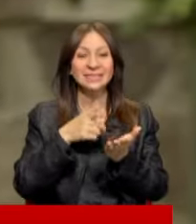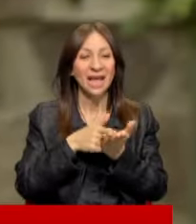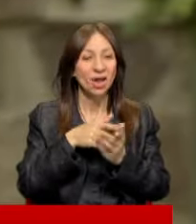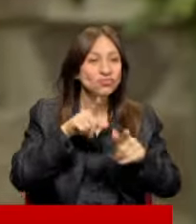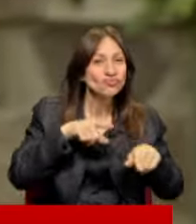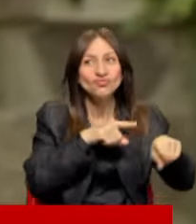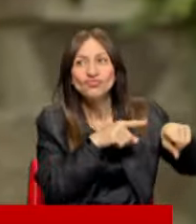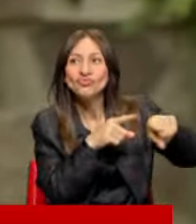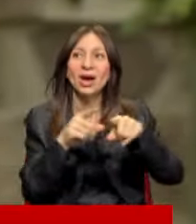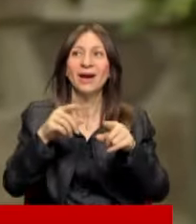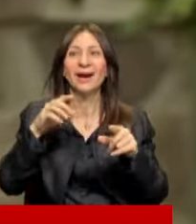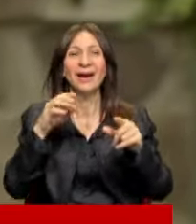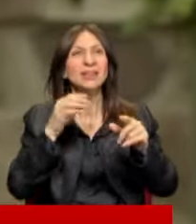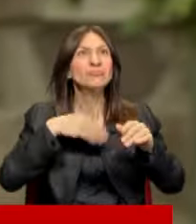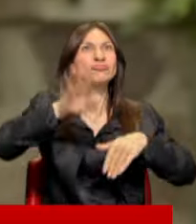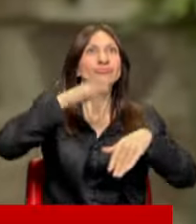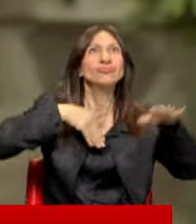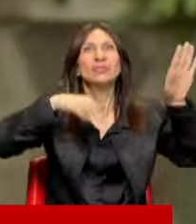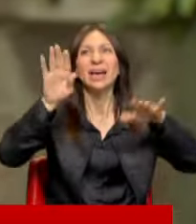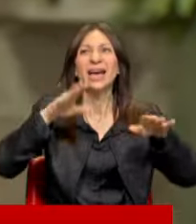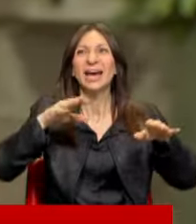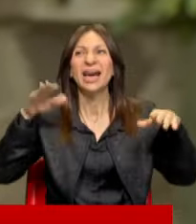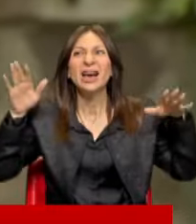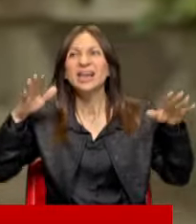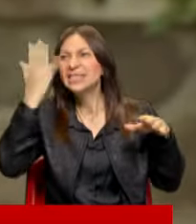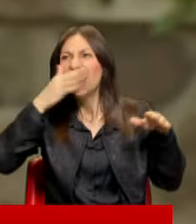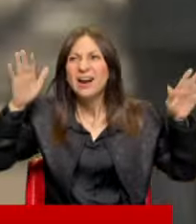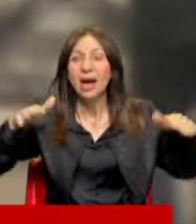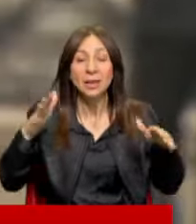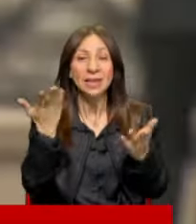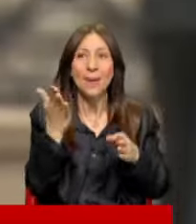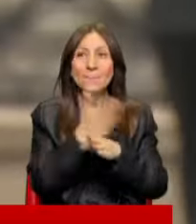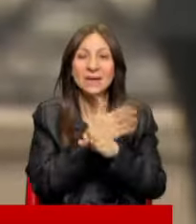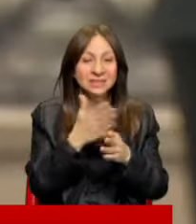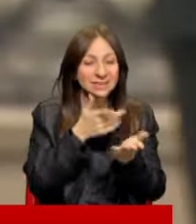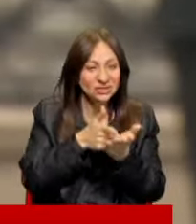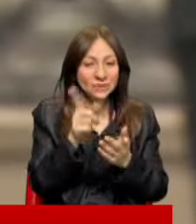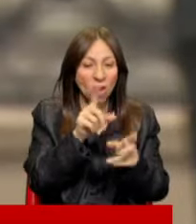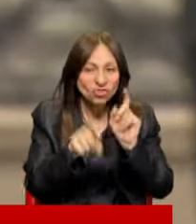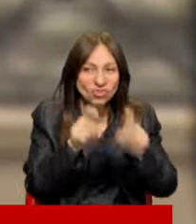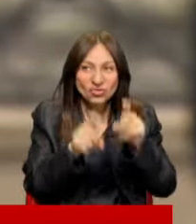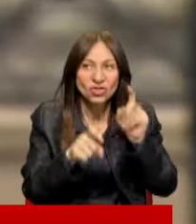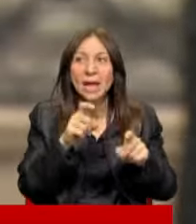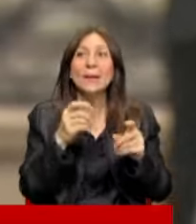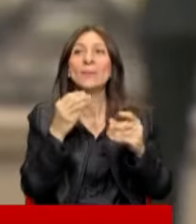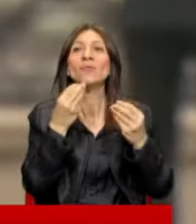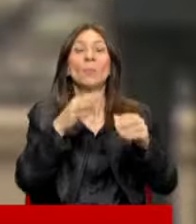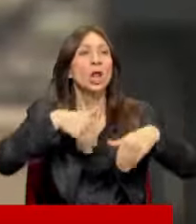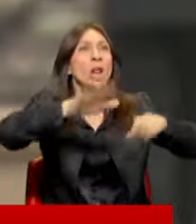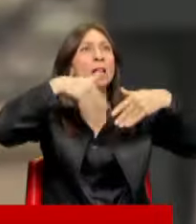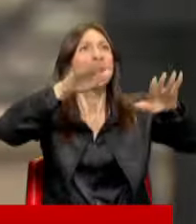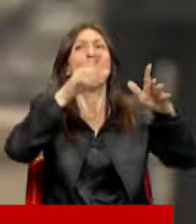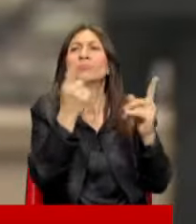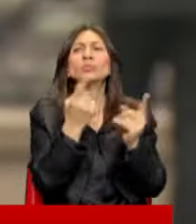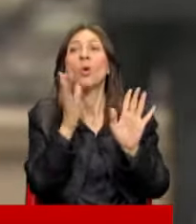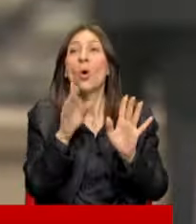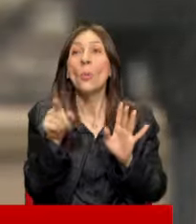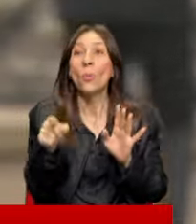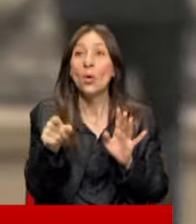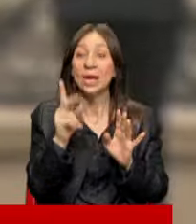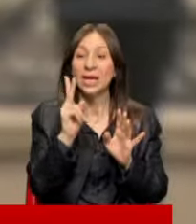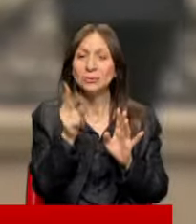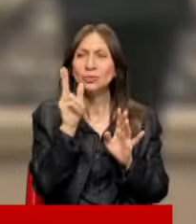istenen karga zararlı, yani ona, zararlı bulunan tabii karga. Ürünleri, mahsule zarar verecek kargalar zarar verilmeden kovalanıyor. Onda bir şey yok ama bu